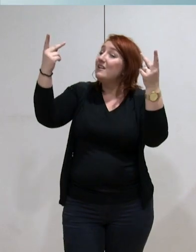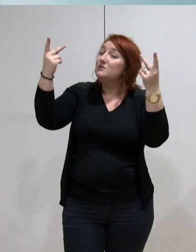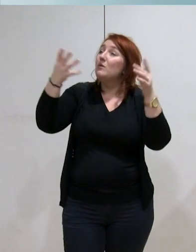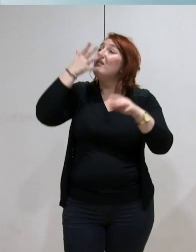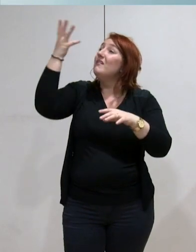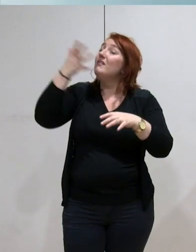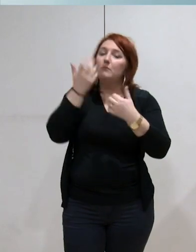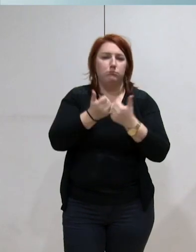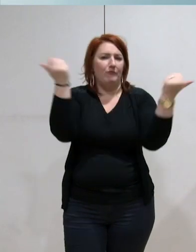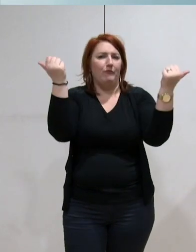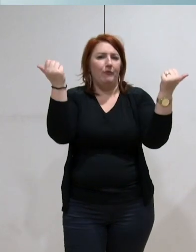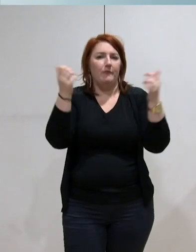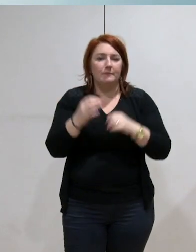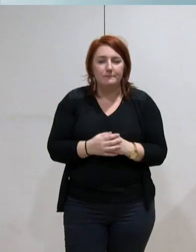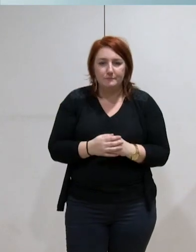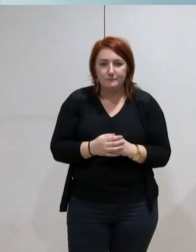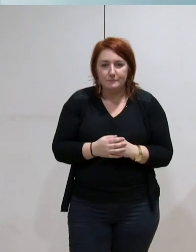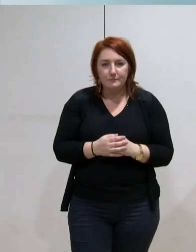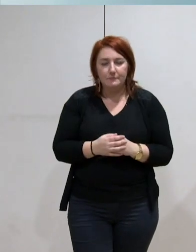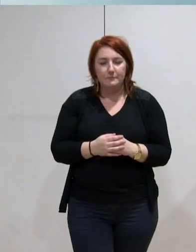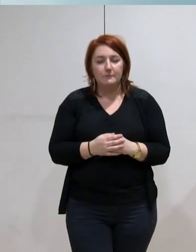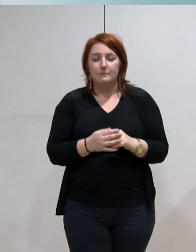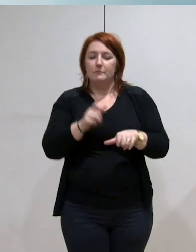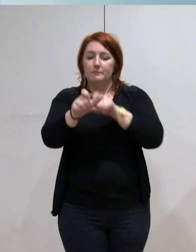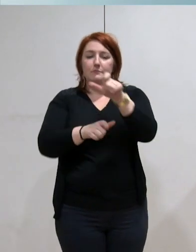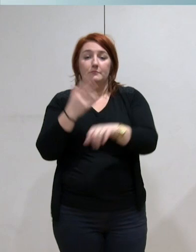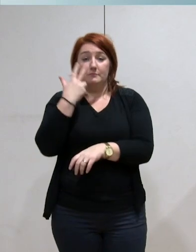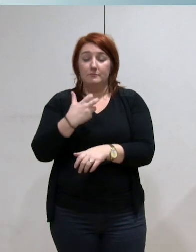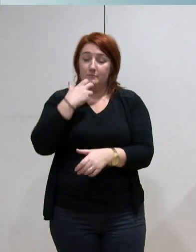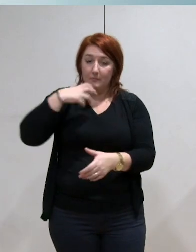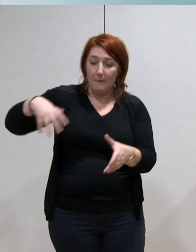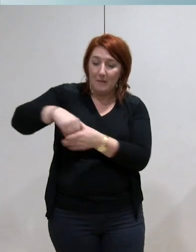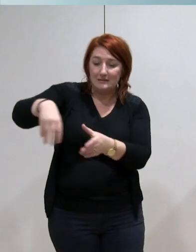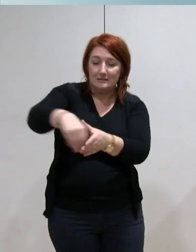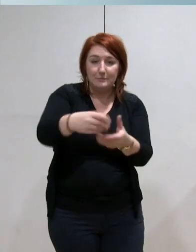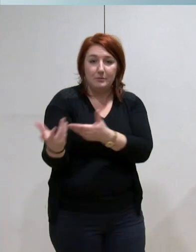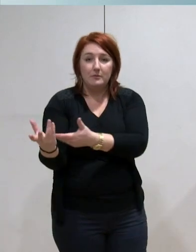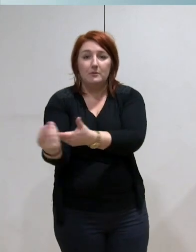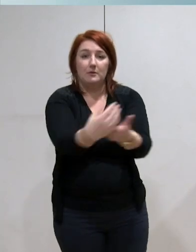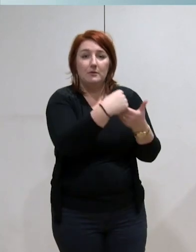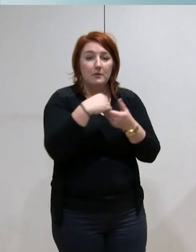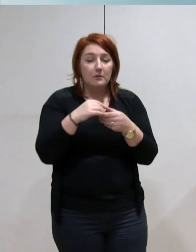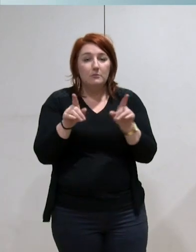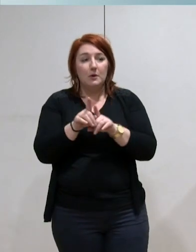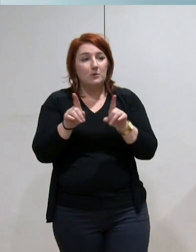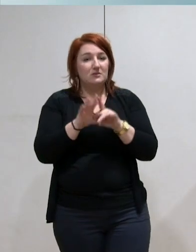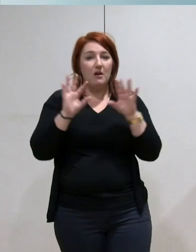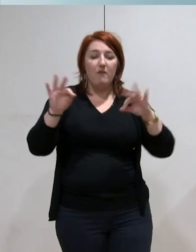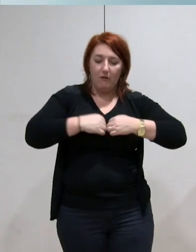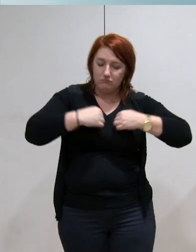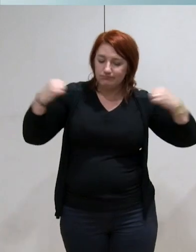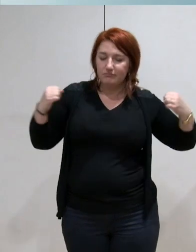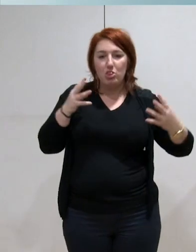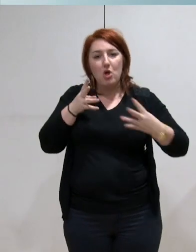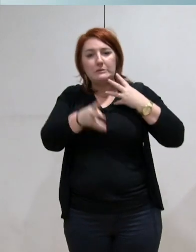déclarations en matière de participation citoyenne et de transparence